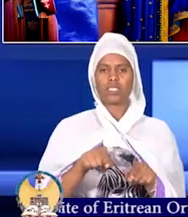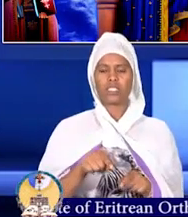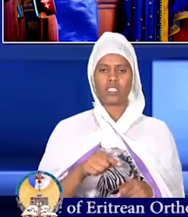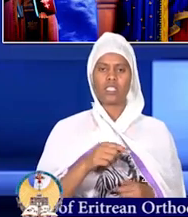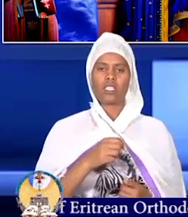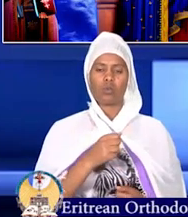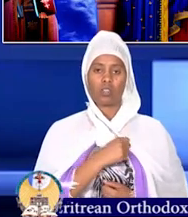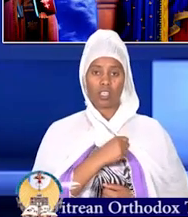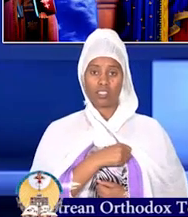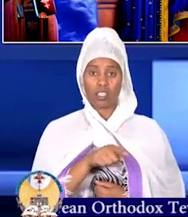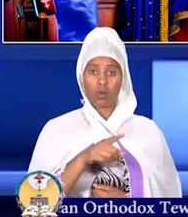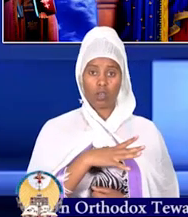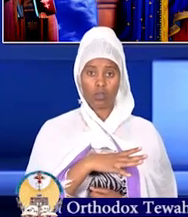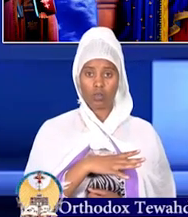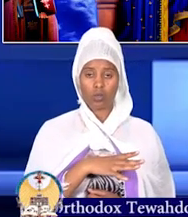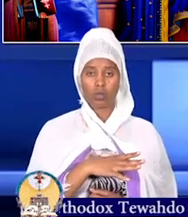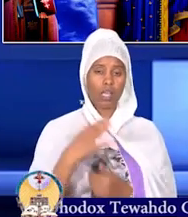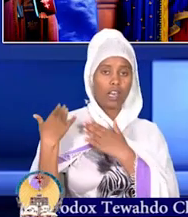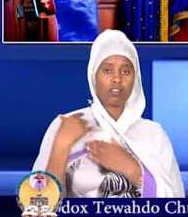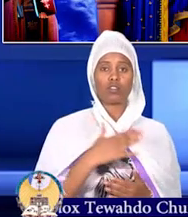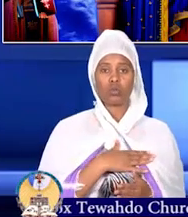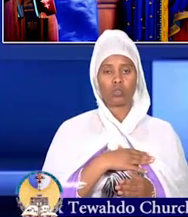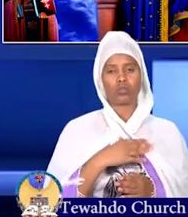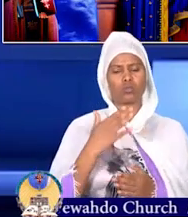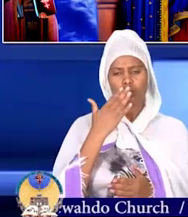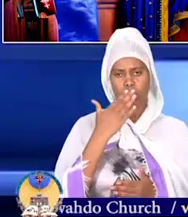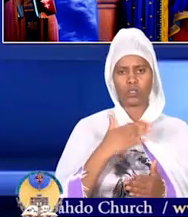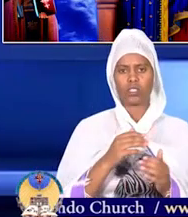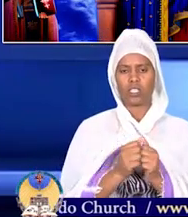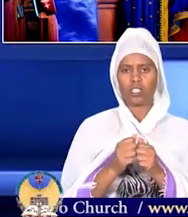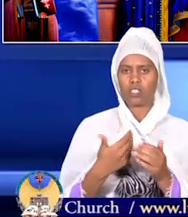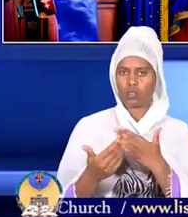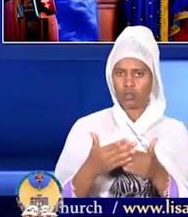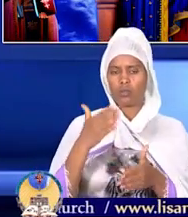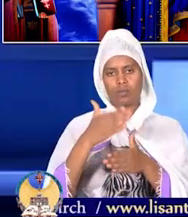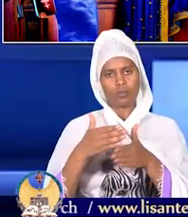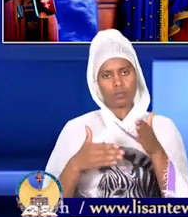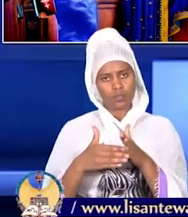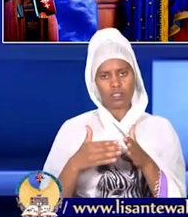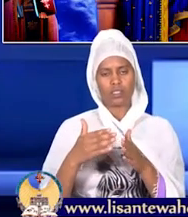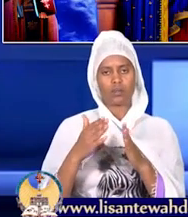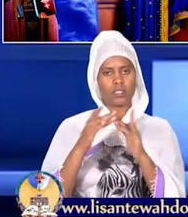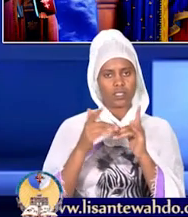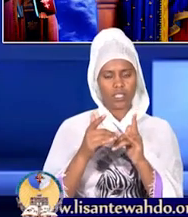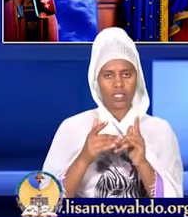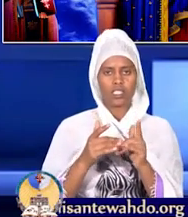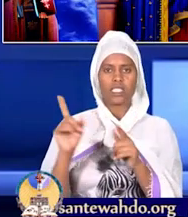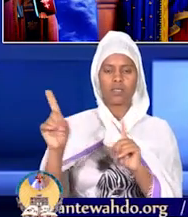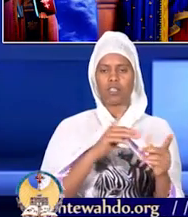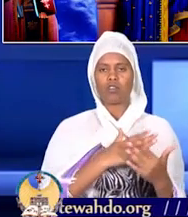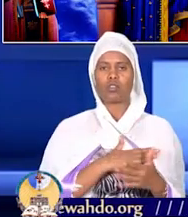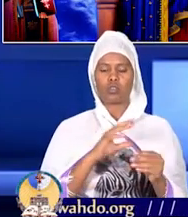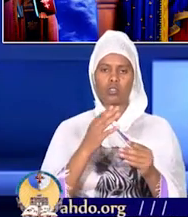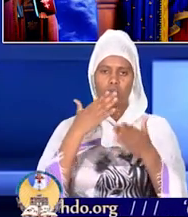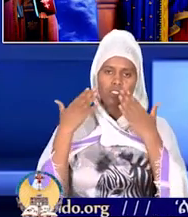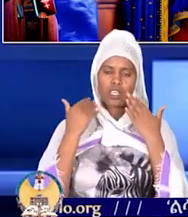ከይዶም እዚ ሓለቓ ሚእቲ እዚ ቤት ጸሎት ዝሰርሓልና ንህዝብና ዝፈቱ ስለ